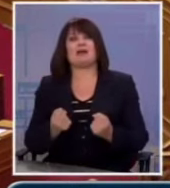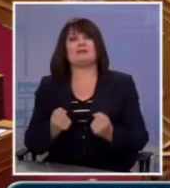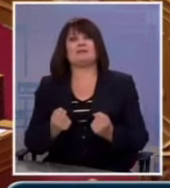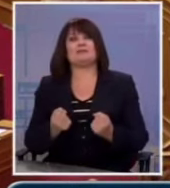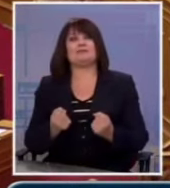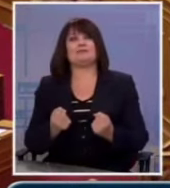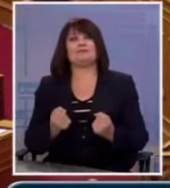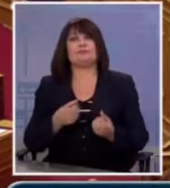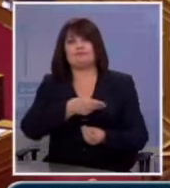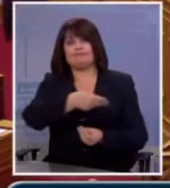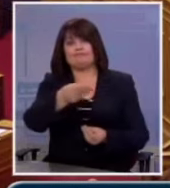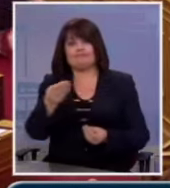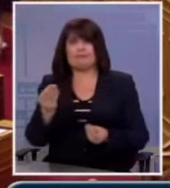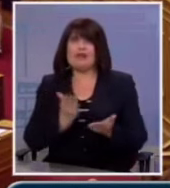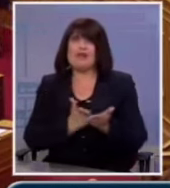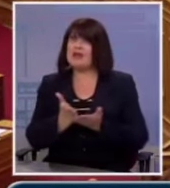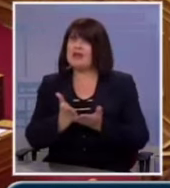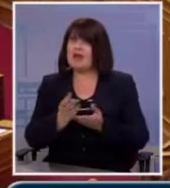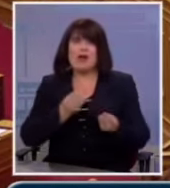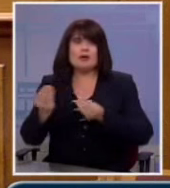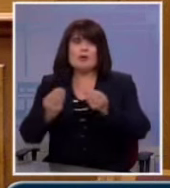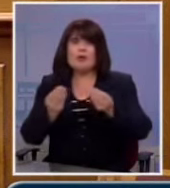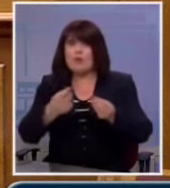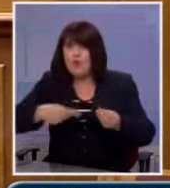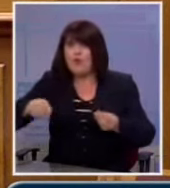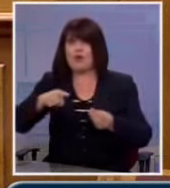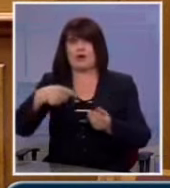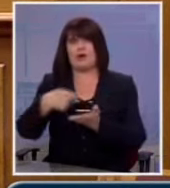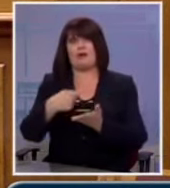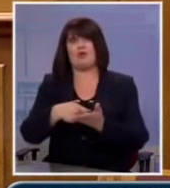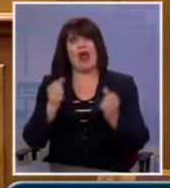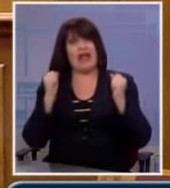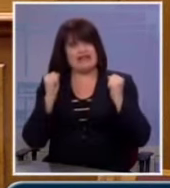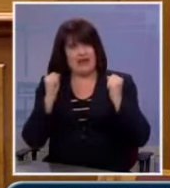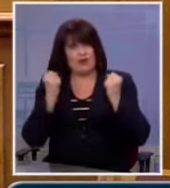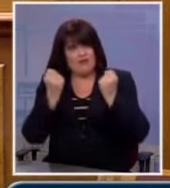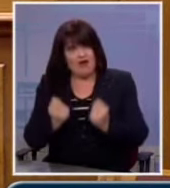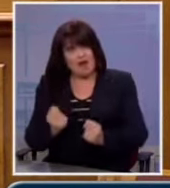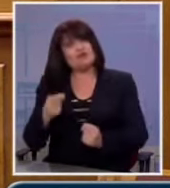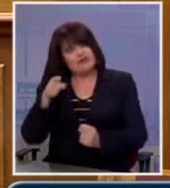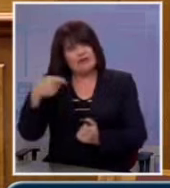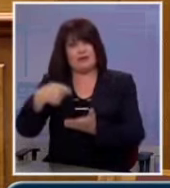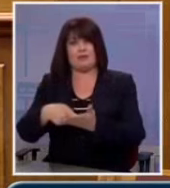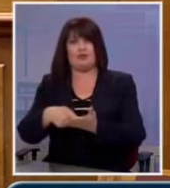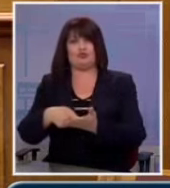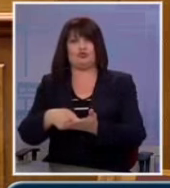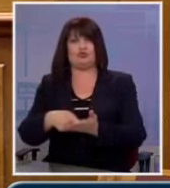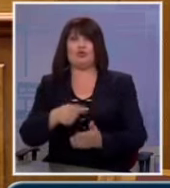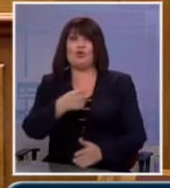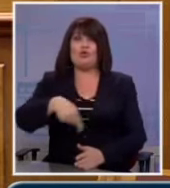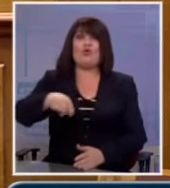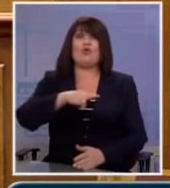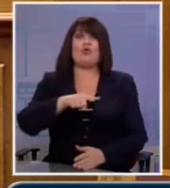να κατανεμηθούν με το κριτήριο της δικαιοσύνης σε αυτούς που αντέχουν να τα σηκώσουν και όχι σε αυτούς που